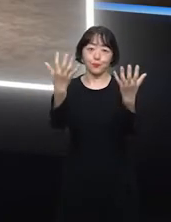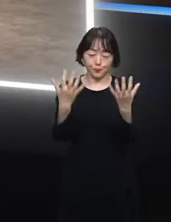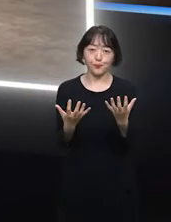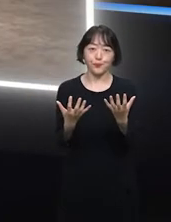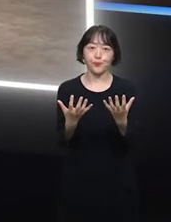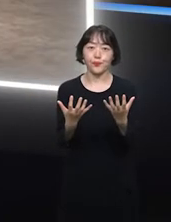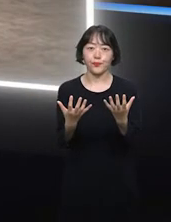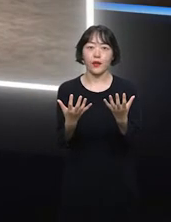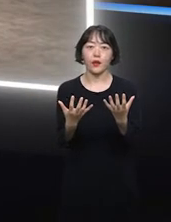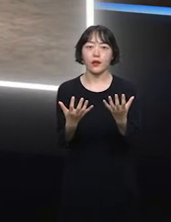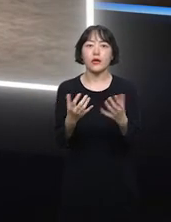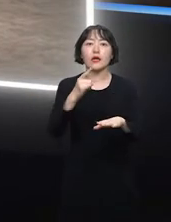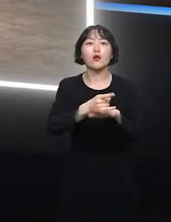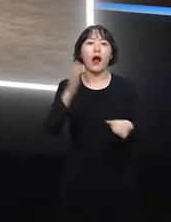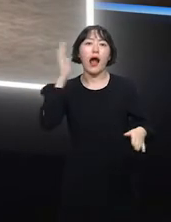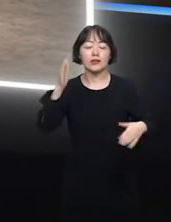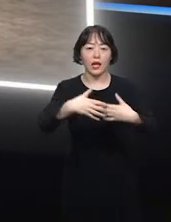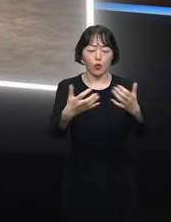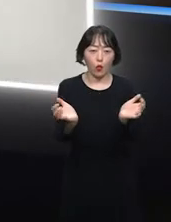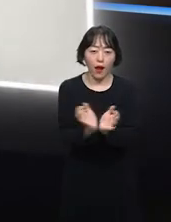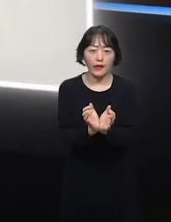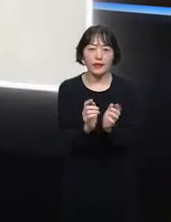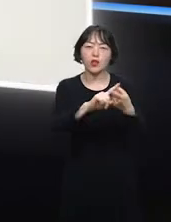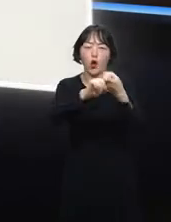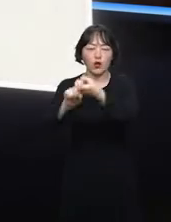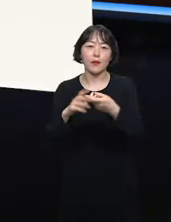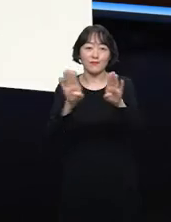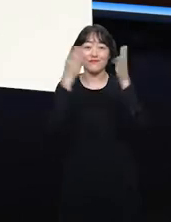의왕 학생 동아리 연합회 발대식을 가졌습니다.